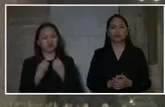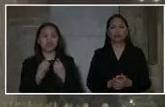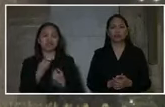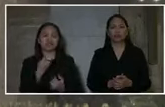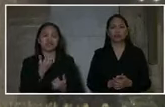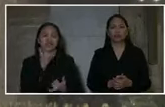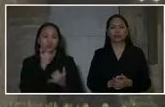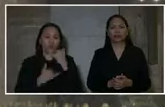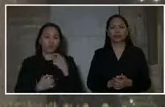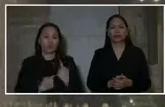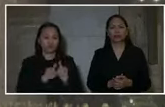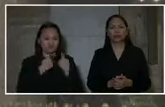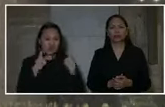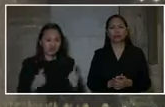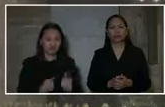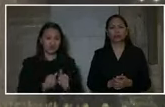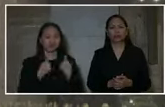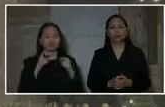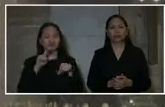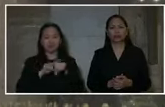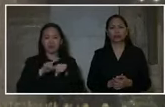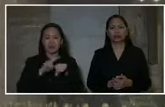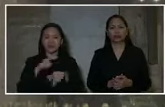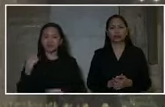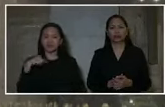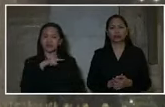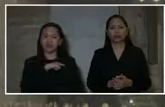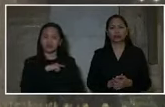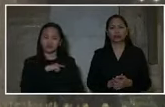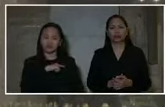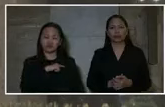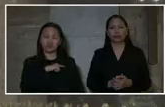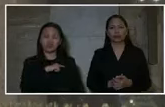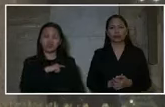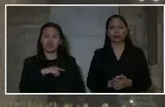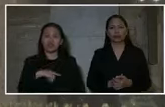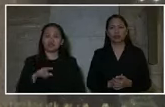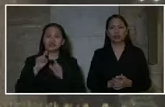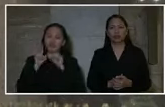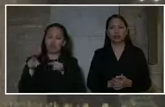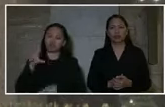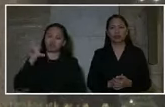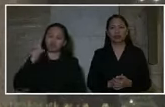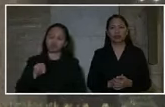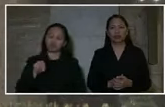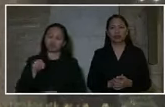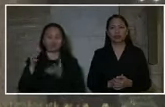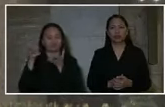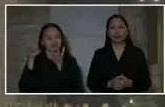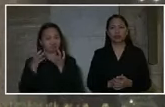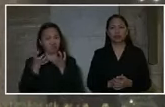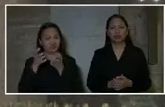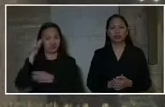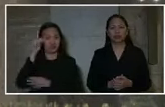kasalanan, ang mga pagkakataon na tayo ay humindi sa gusto ng Diyos.